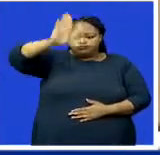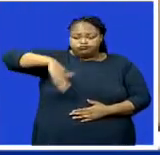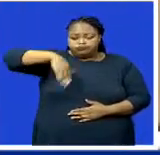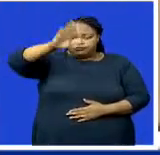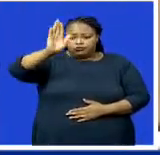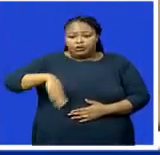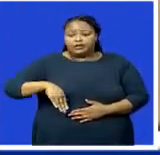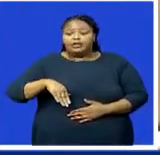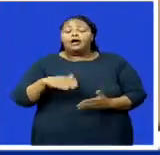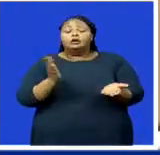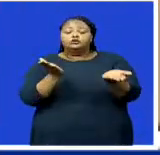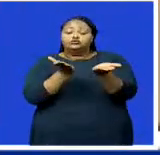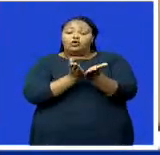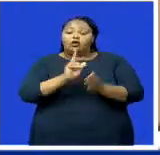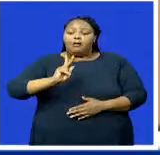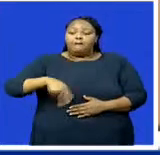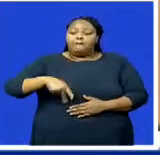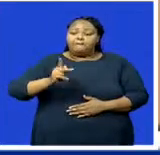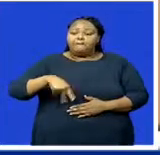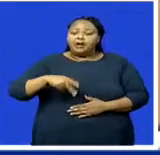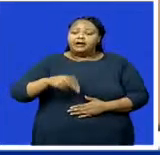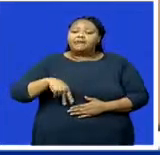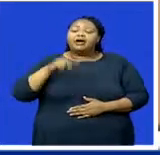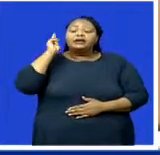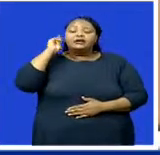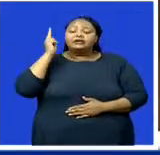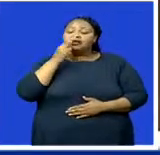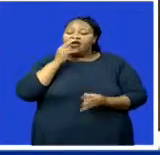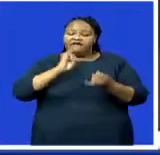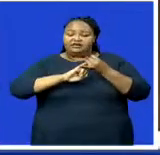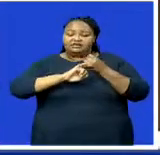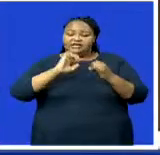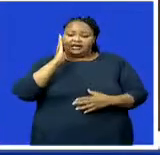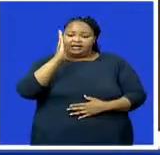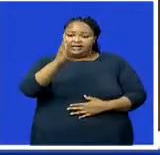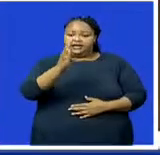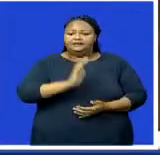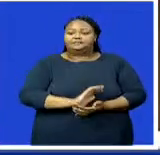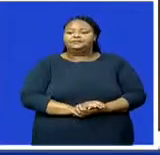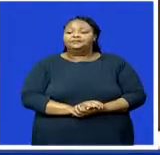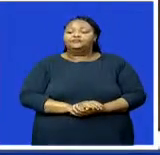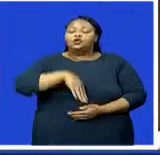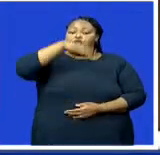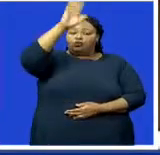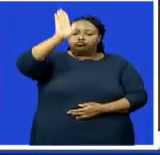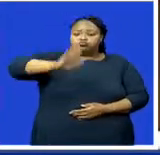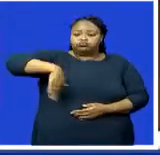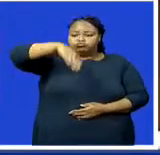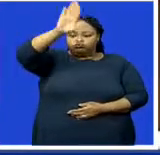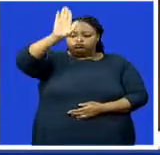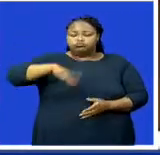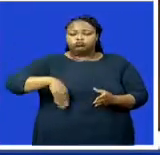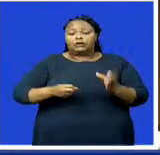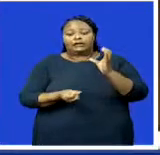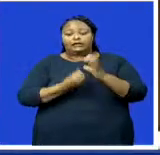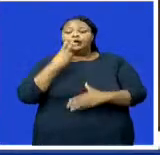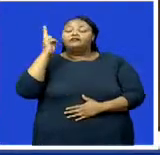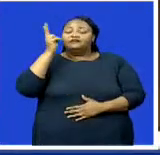leliphansi esiteki sabantwana labakhubateke ngekungeva etindlebeni. Lokupendwa kwalesikolo kuqale